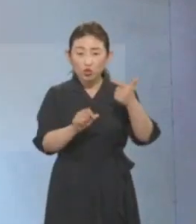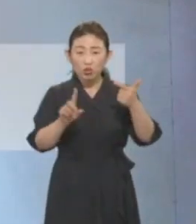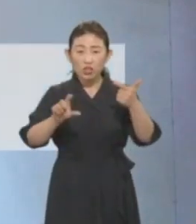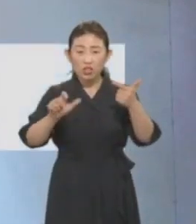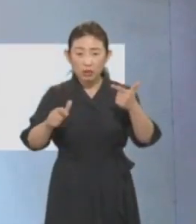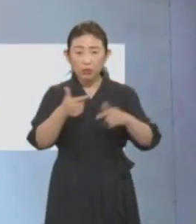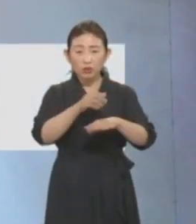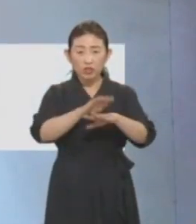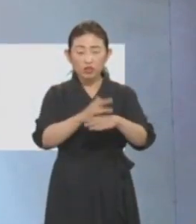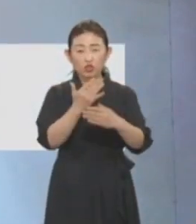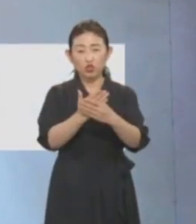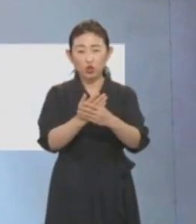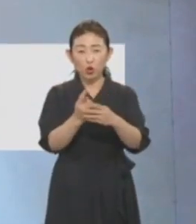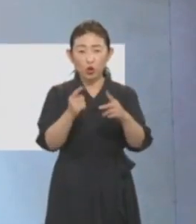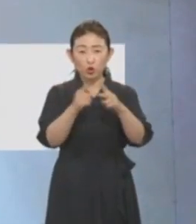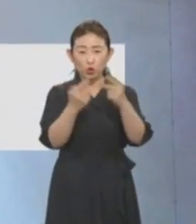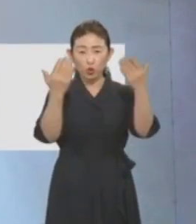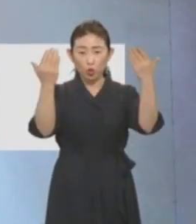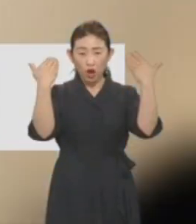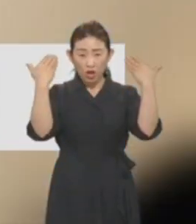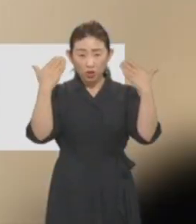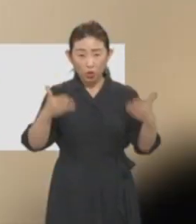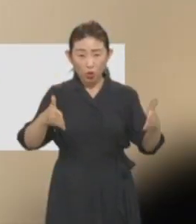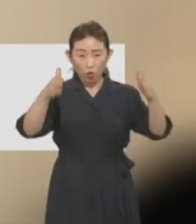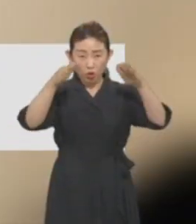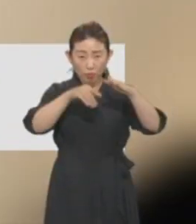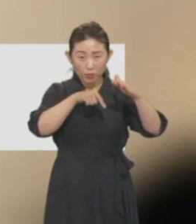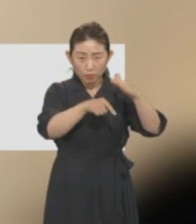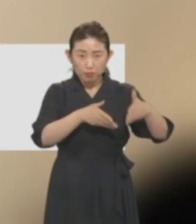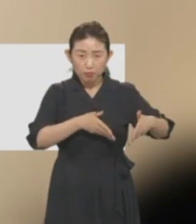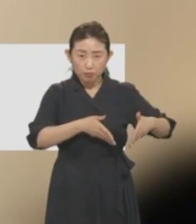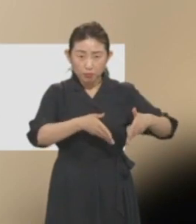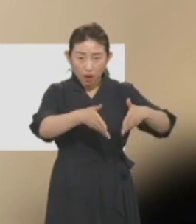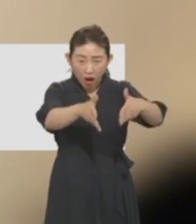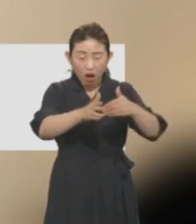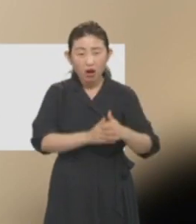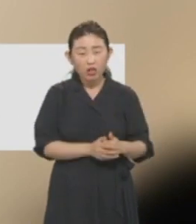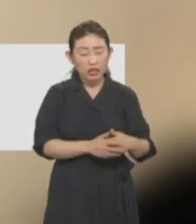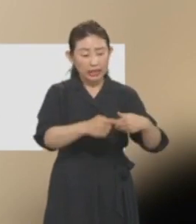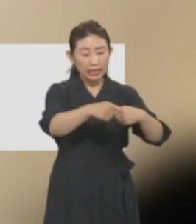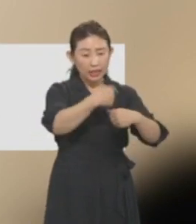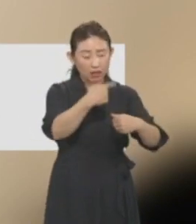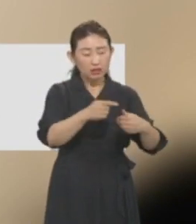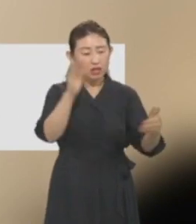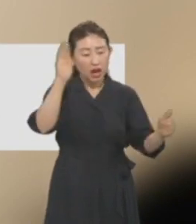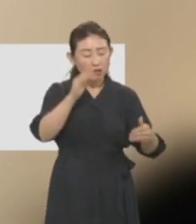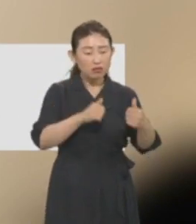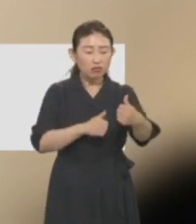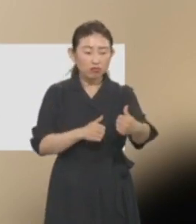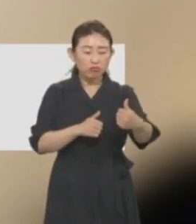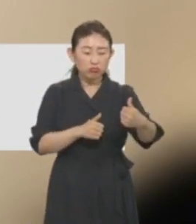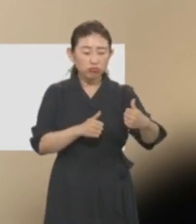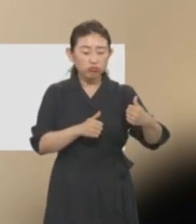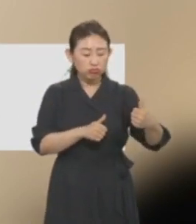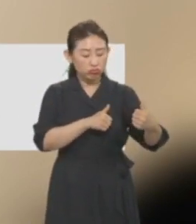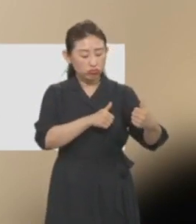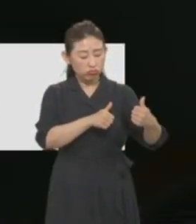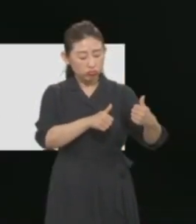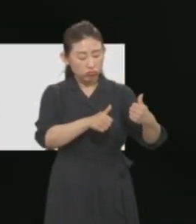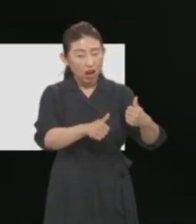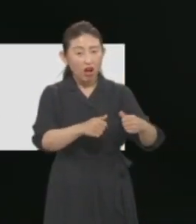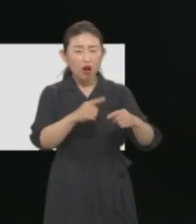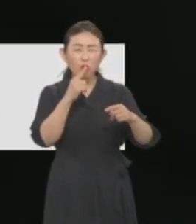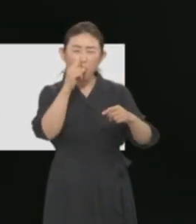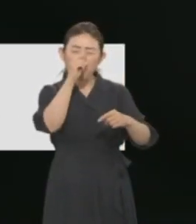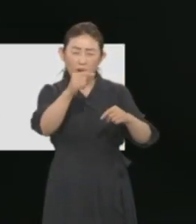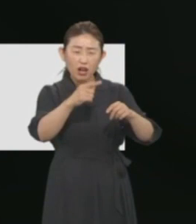지난 15일 대전시 유성구의 한 초등학교 건물 복도에서 누군가 초등학교 1학년 남학생 a군을 날카로운 물건으로